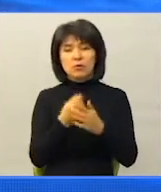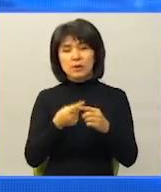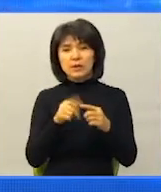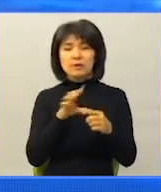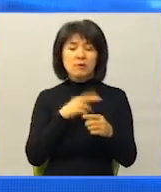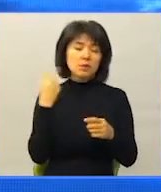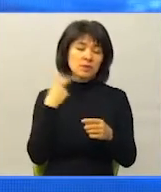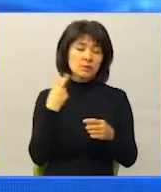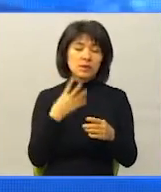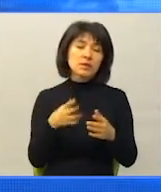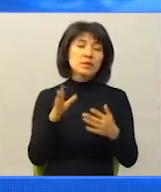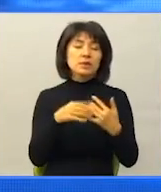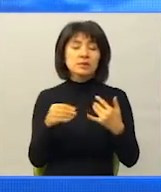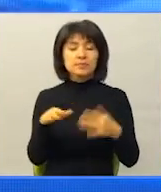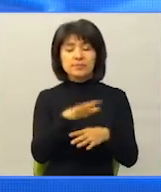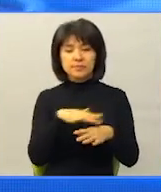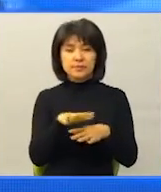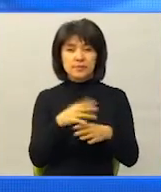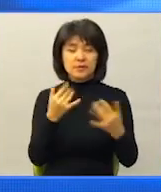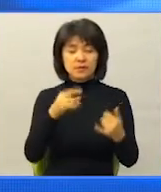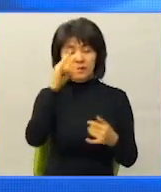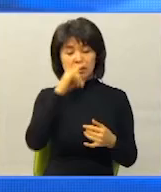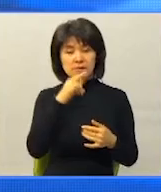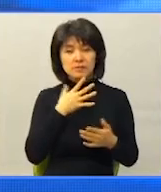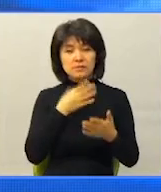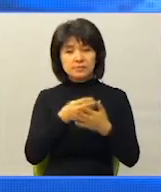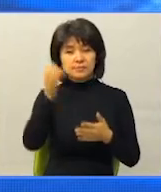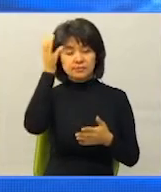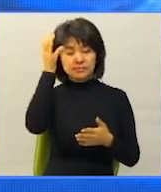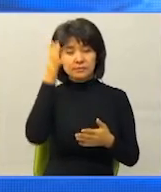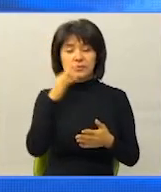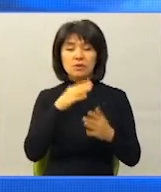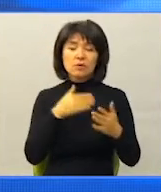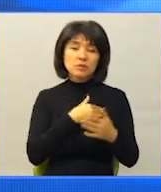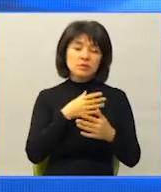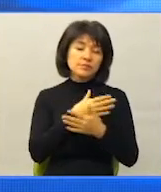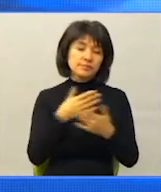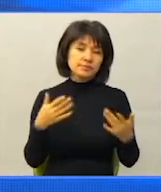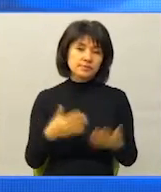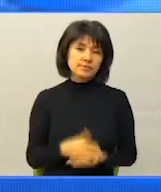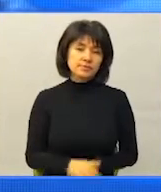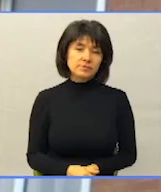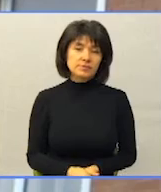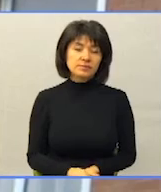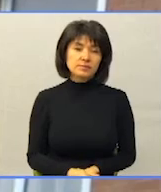Штатында тұрған жерлесіміз енді қазақ жерінде өзінің білімін шыңдасам деп отыр. Алдағы сюжетке зер салайық.